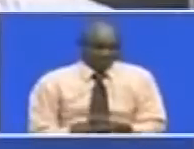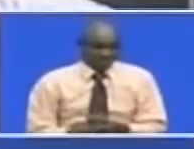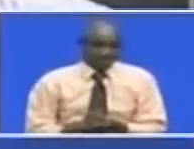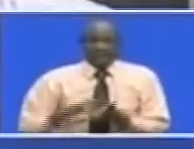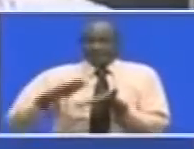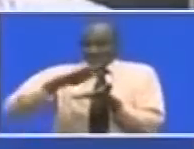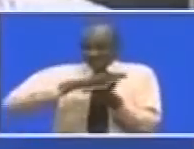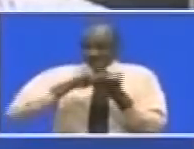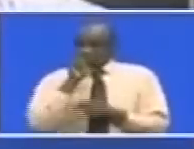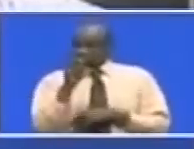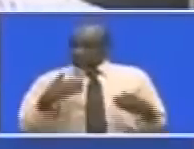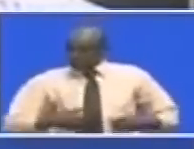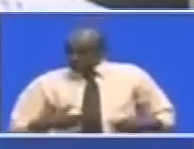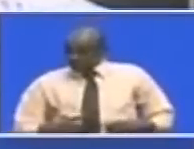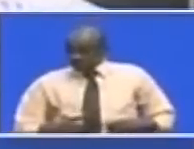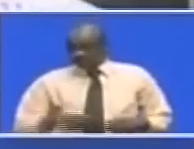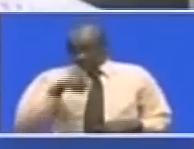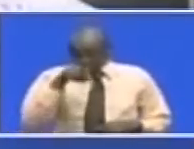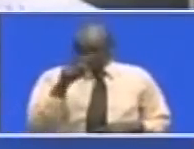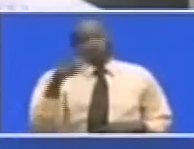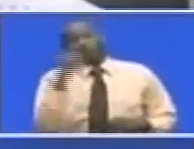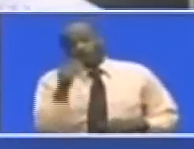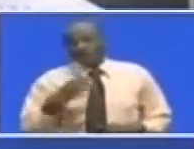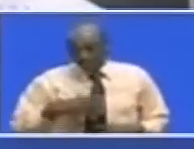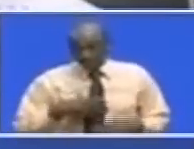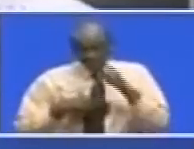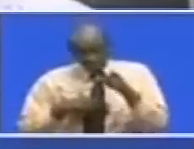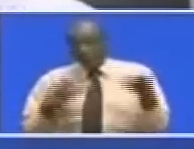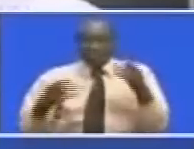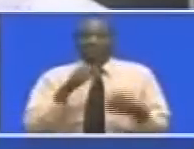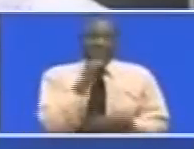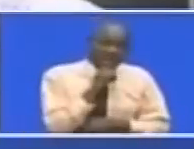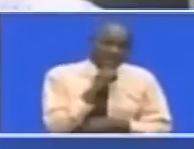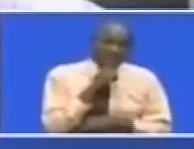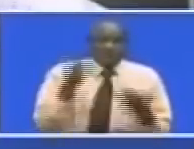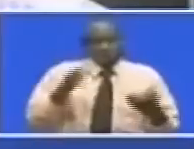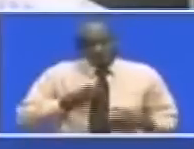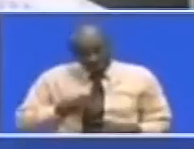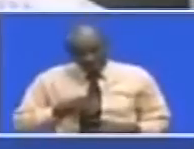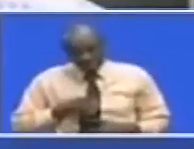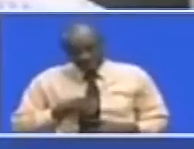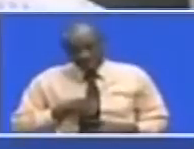at youth versus older people, maybe men versus women,